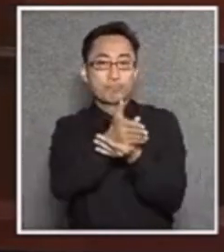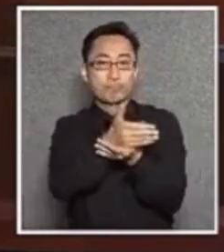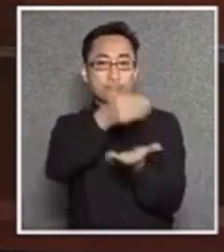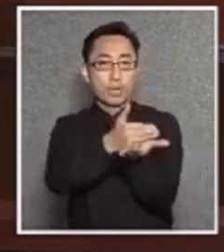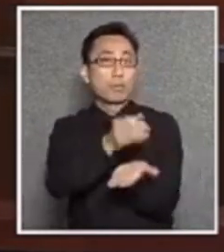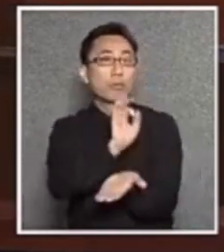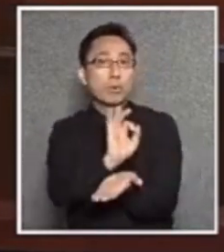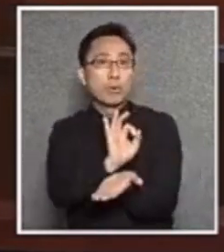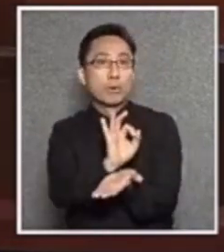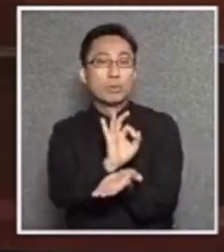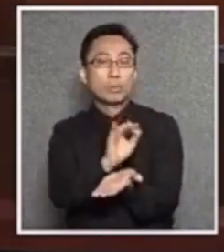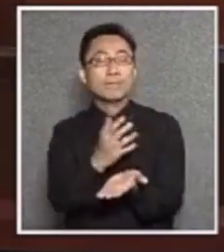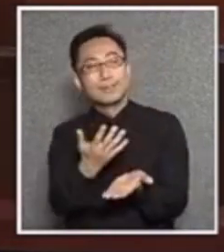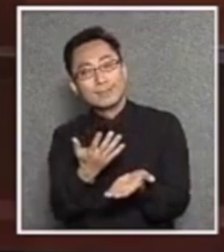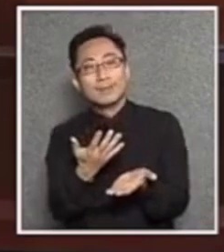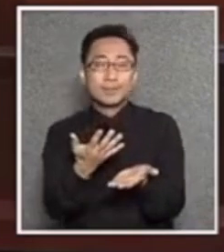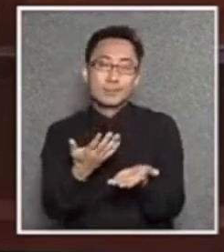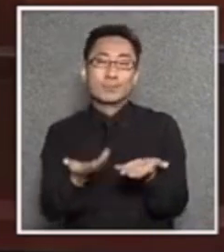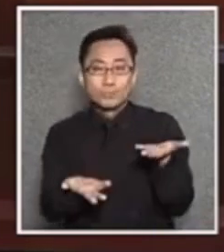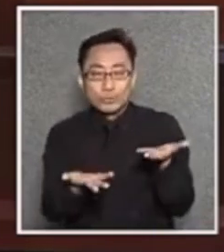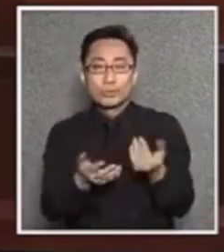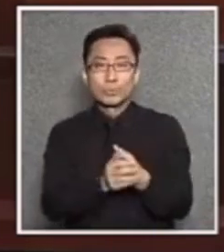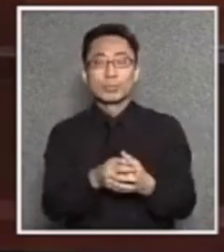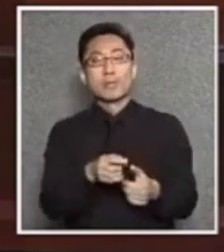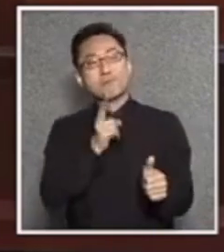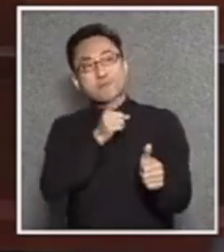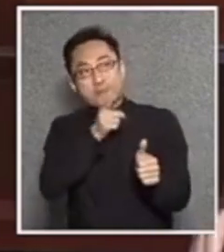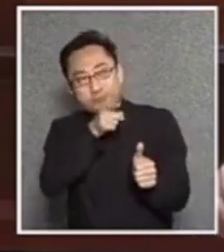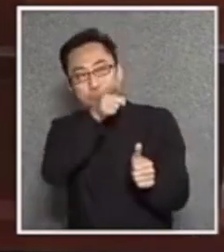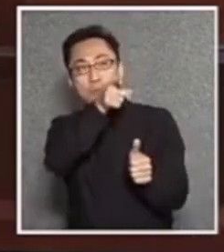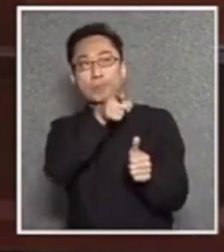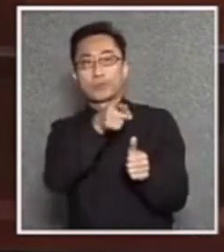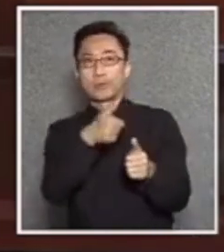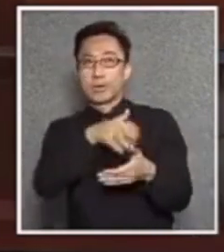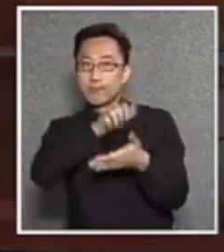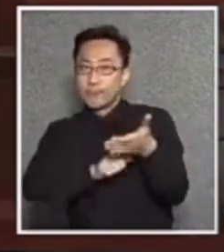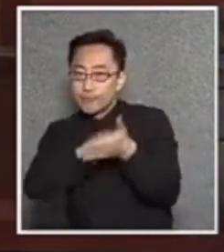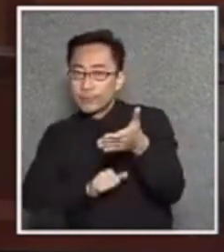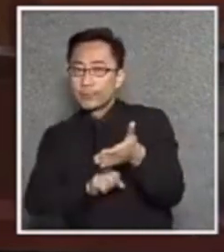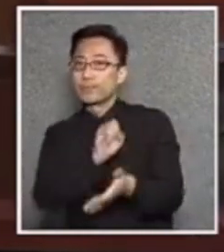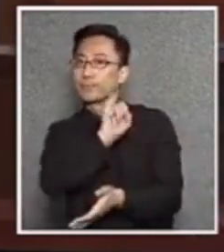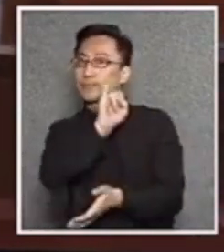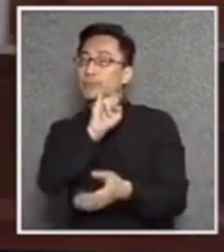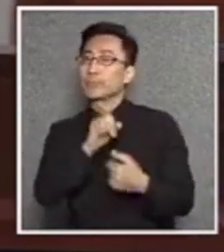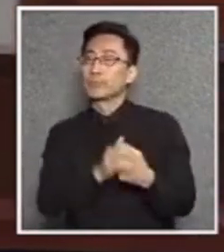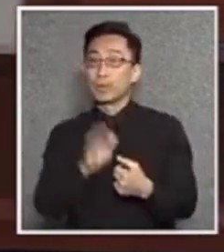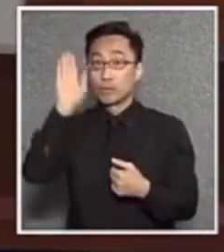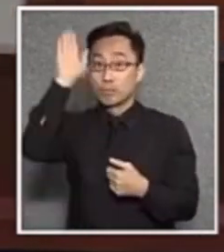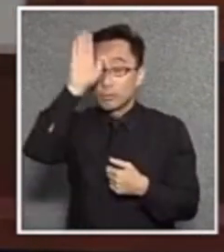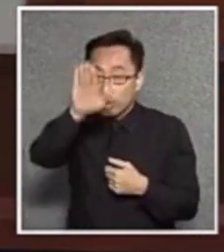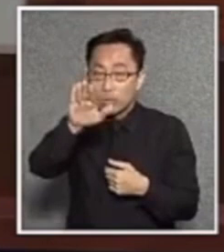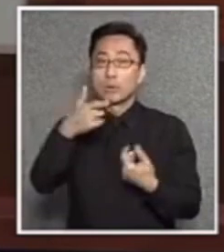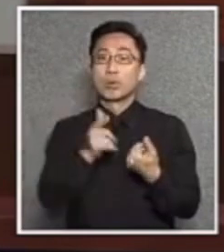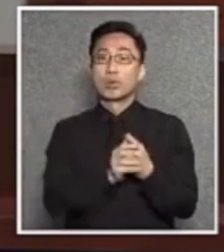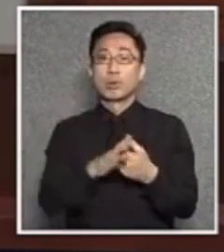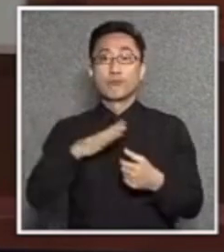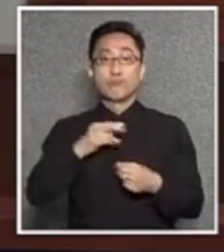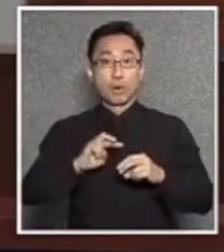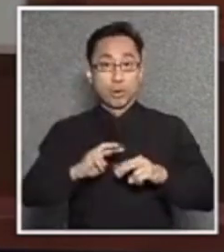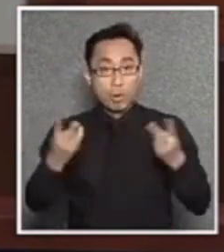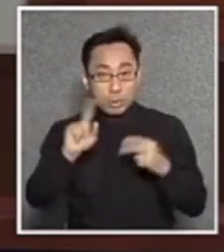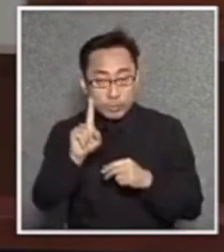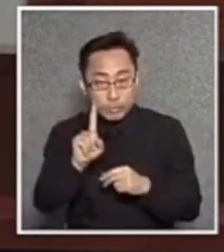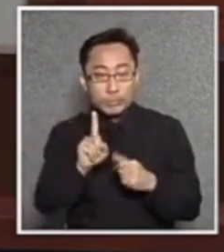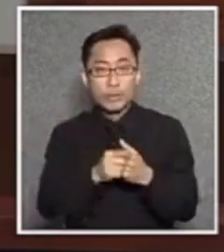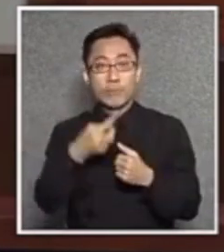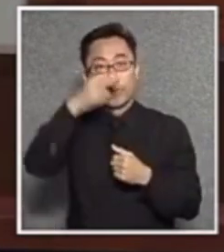能夠閃爍其詞，指責對方斷章取義。假如日後形勢有變，菲方公布會面